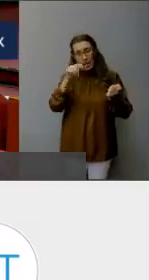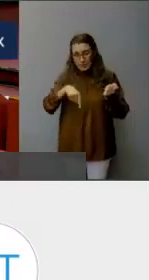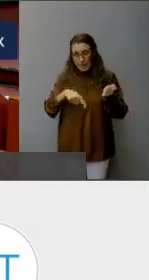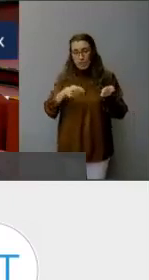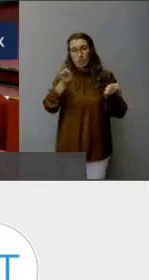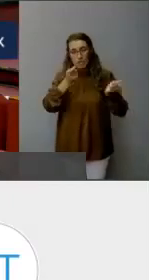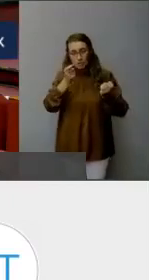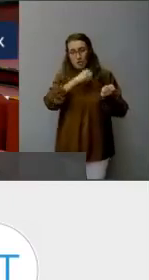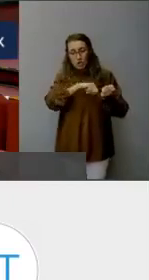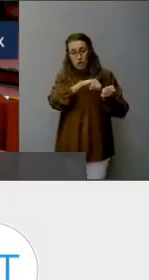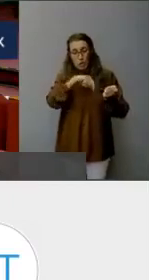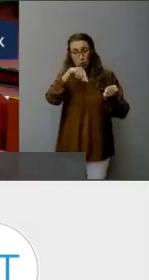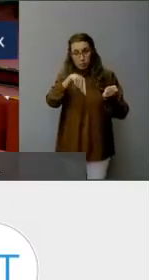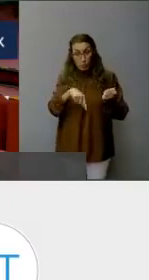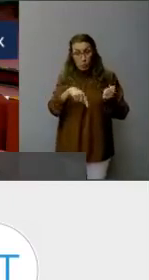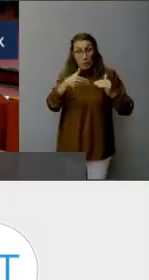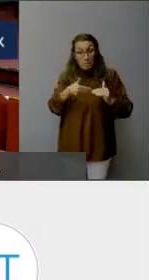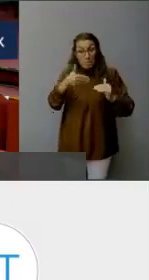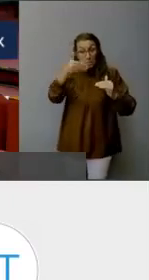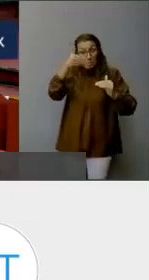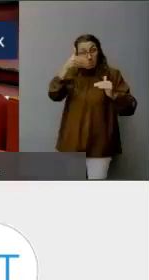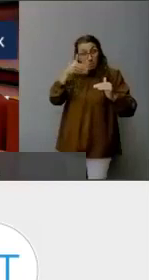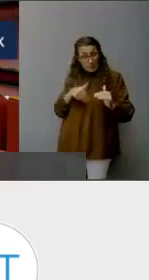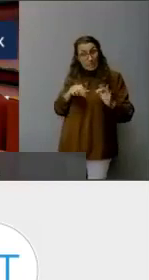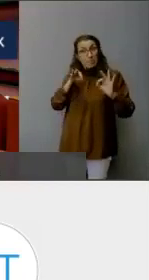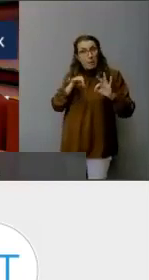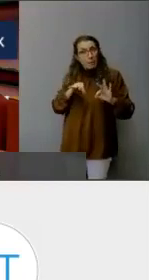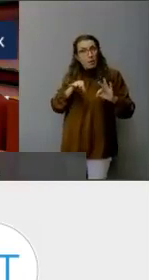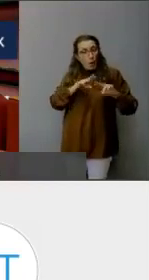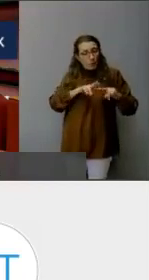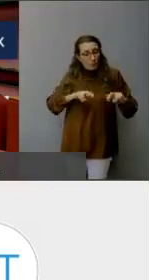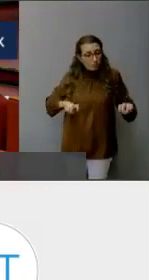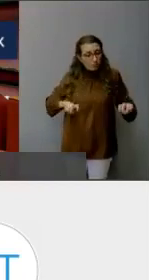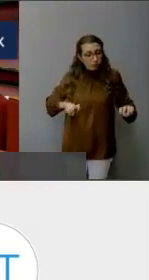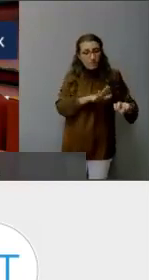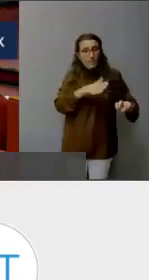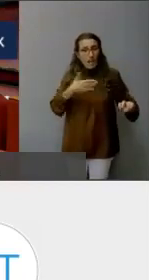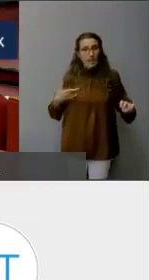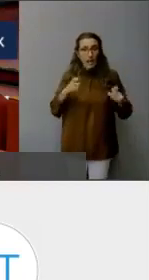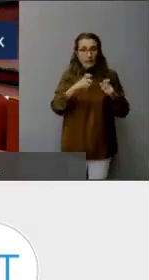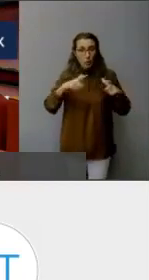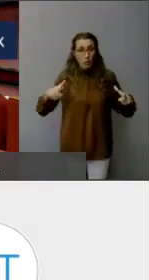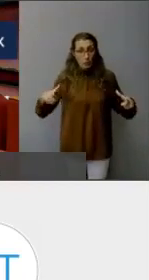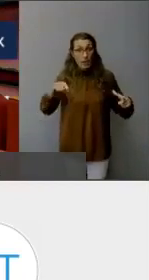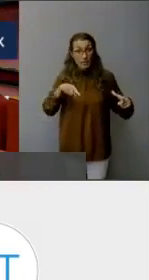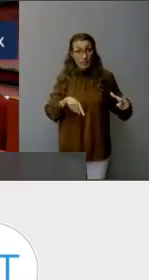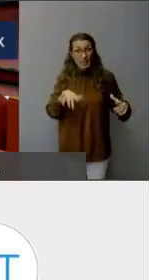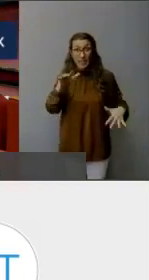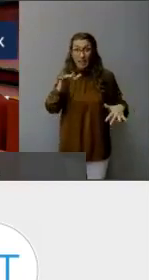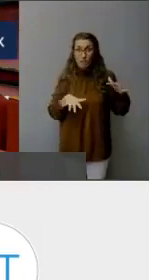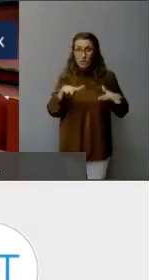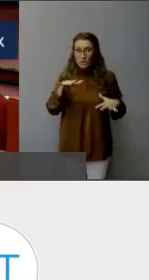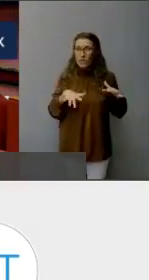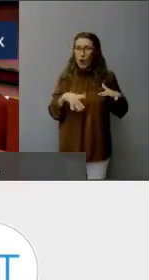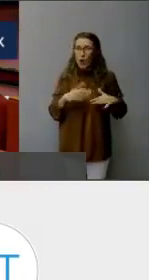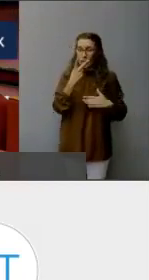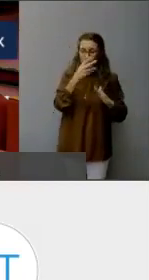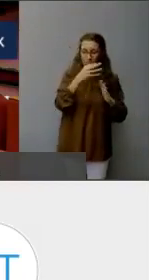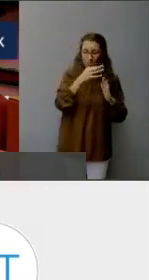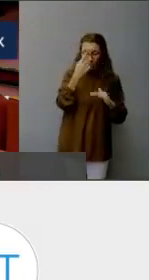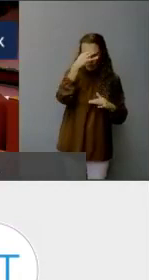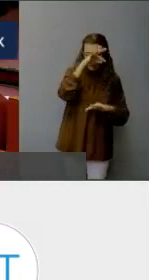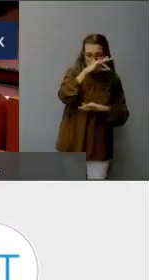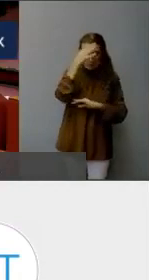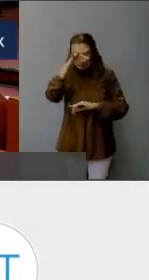studio con sua moglie della proposta di variante urbanistica come studio privata volevo capire se queste valutazioni rispetto a questi conflitti d'interesse